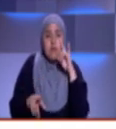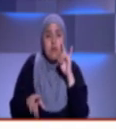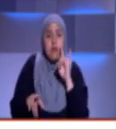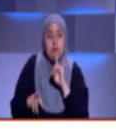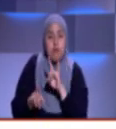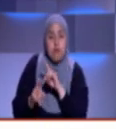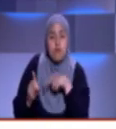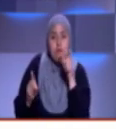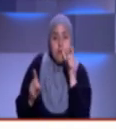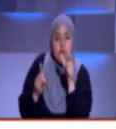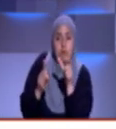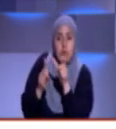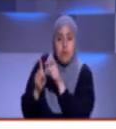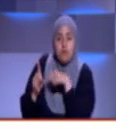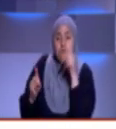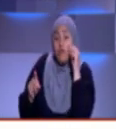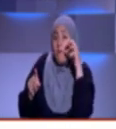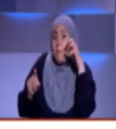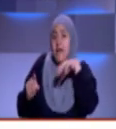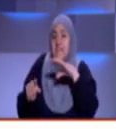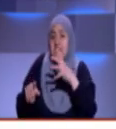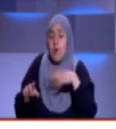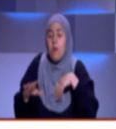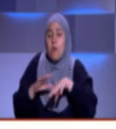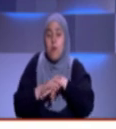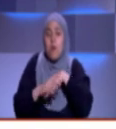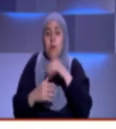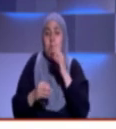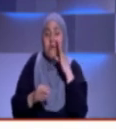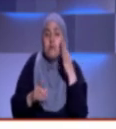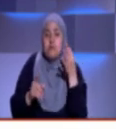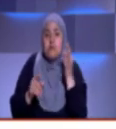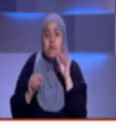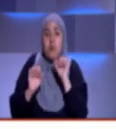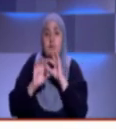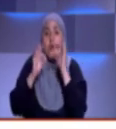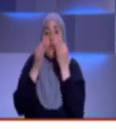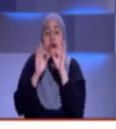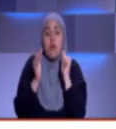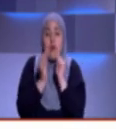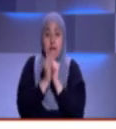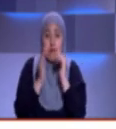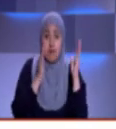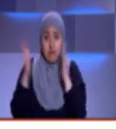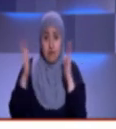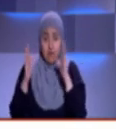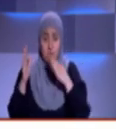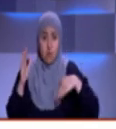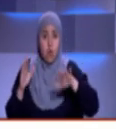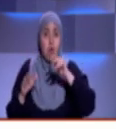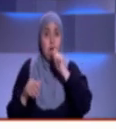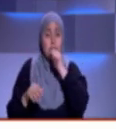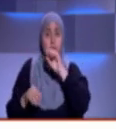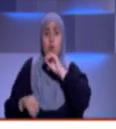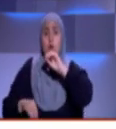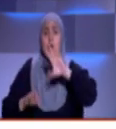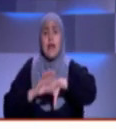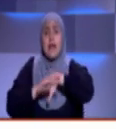كافة الموافقات والاستعدادات، وتم إنذار كافة الجيران في المنطقة بالابتعاد